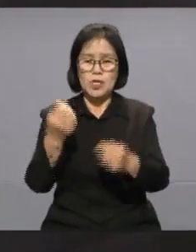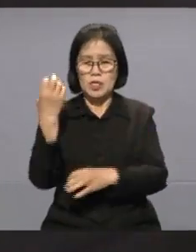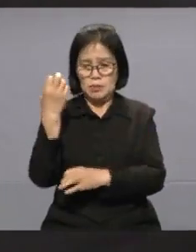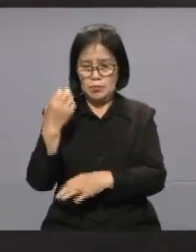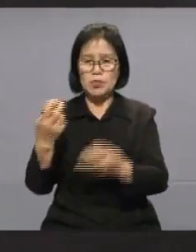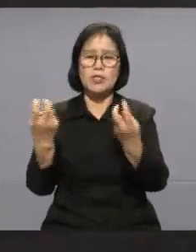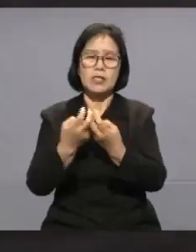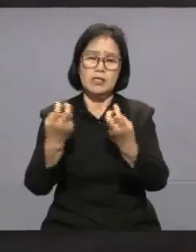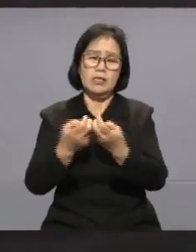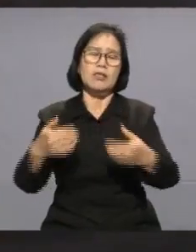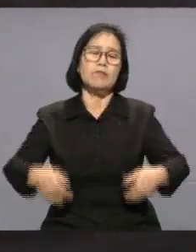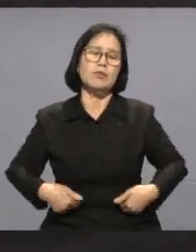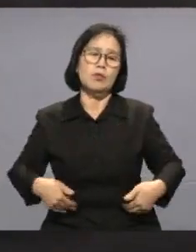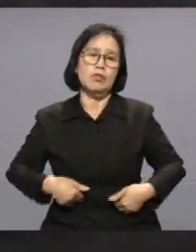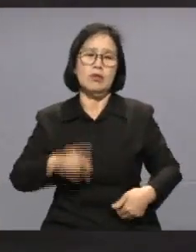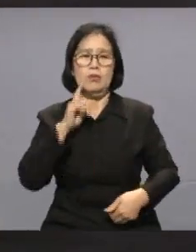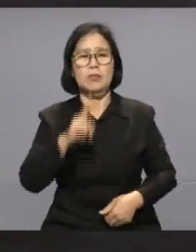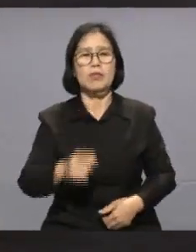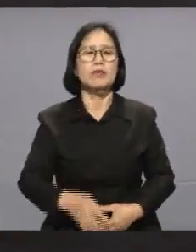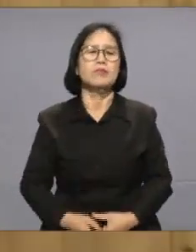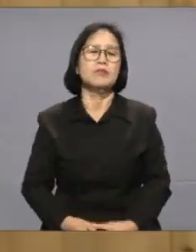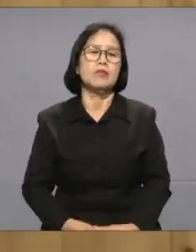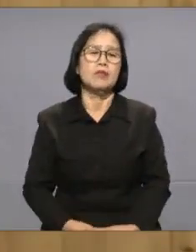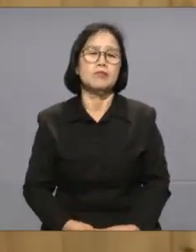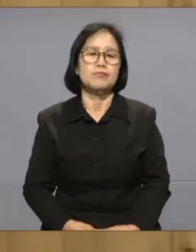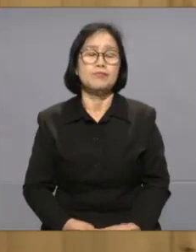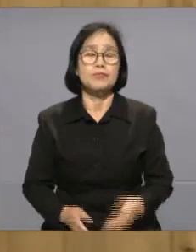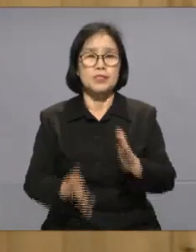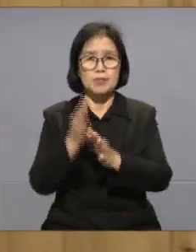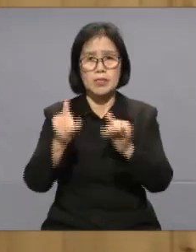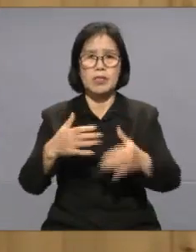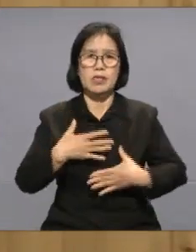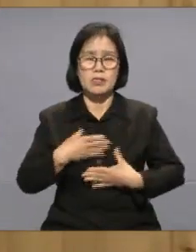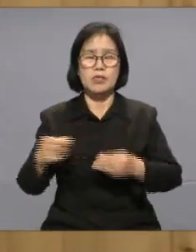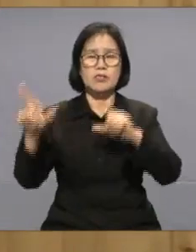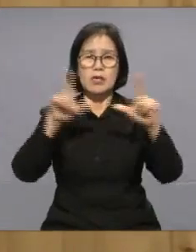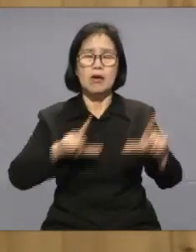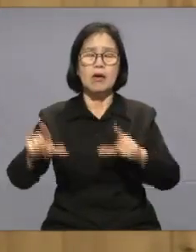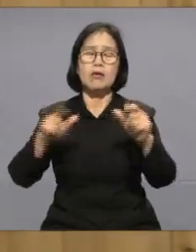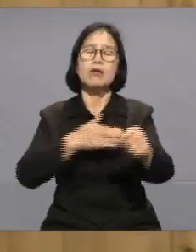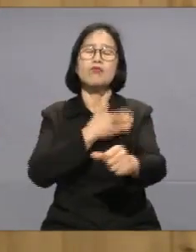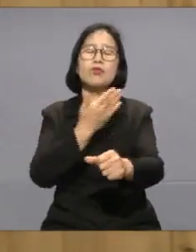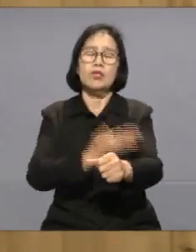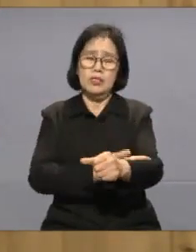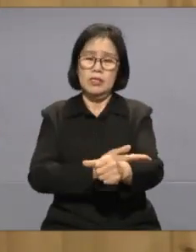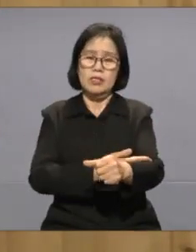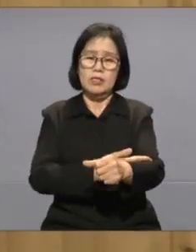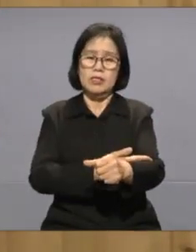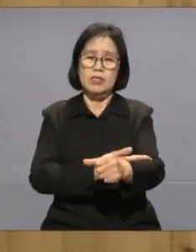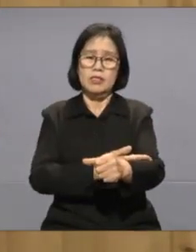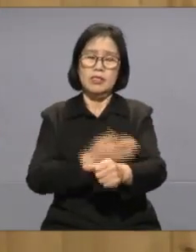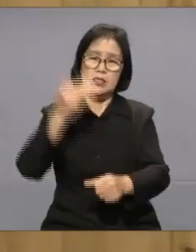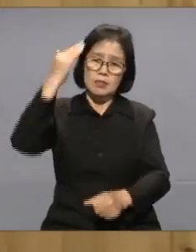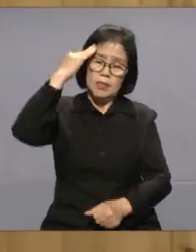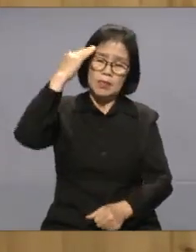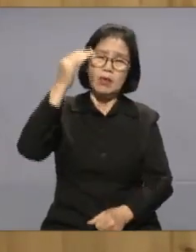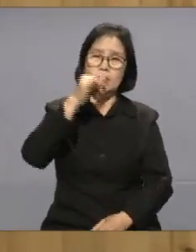근본적 대책이 필요하다는 지적입니다. 시민들이 안전하게 생활할 권리들이 지금 침해당하고